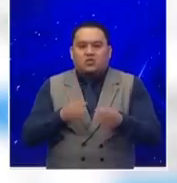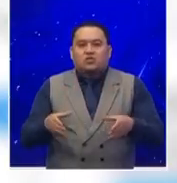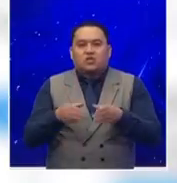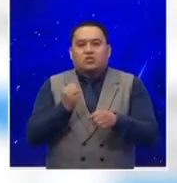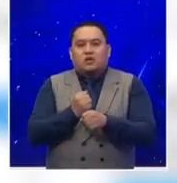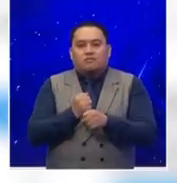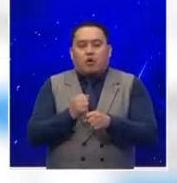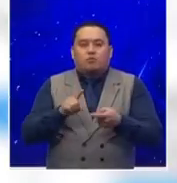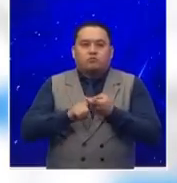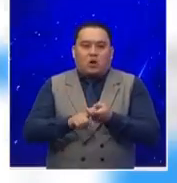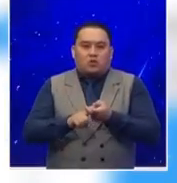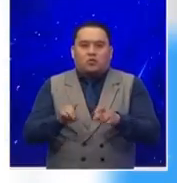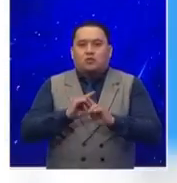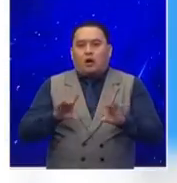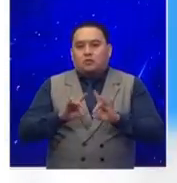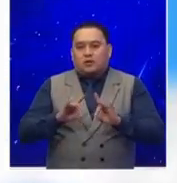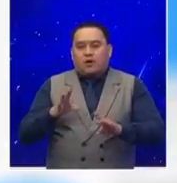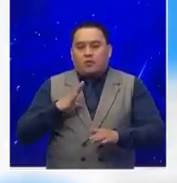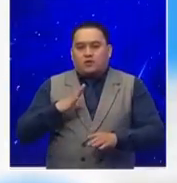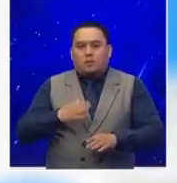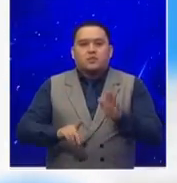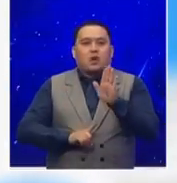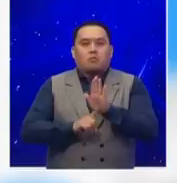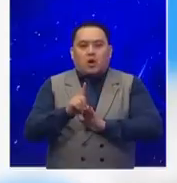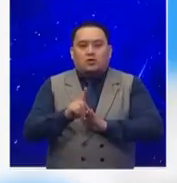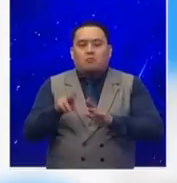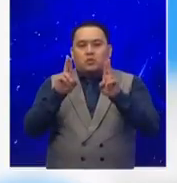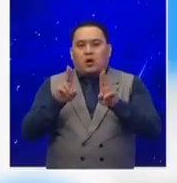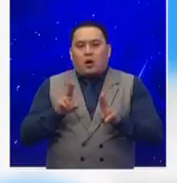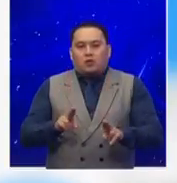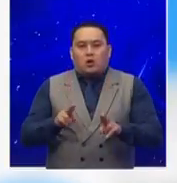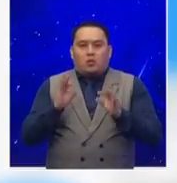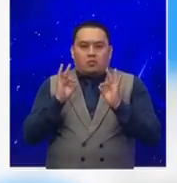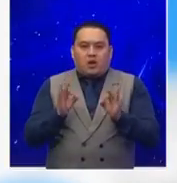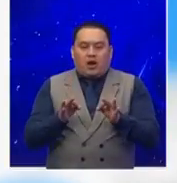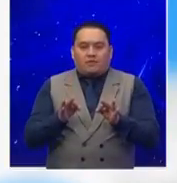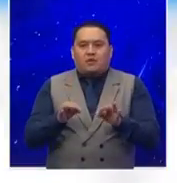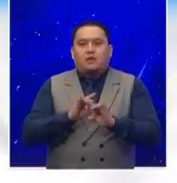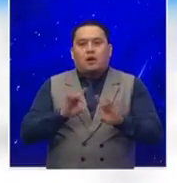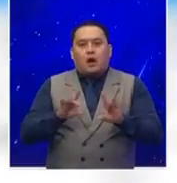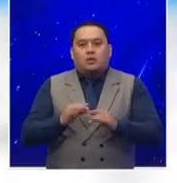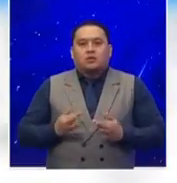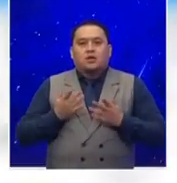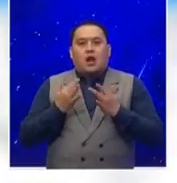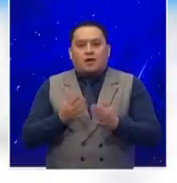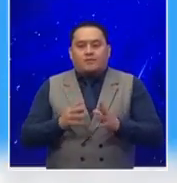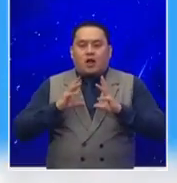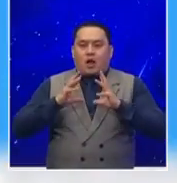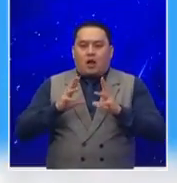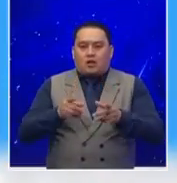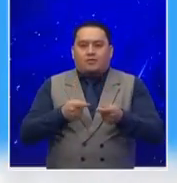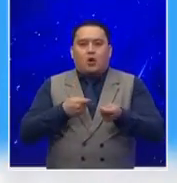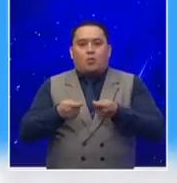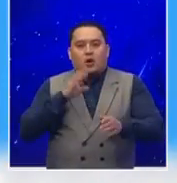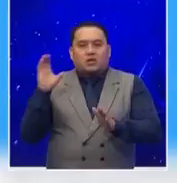компаниясы осыған байланысты былай деп мәлімдеме жасады. Біз әубастан біздің ережелер барлығына ортақ екендігін ескерттік. Талаптарға әлемдік